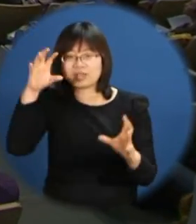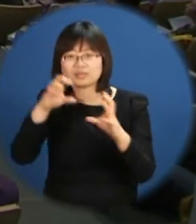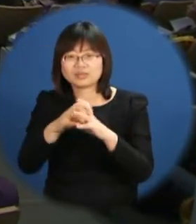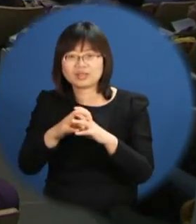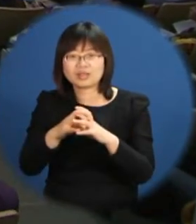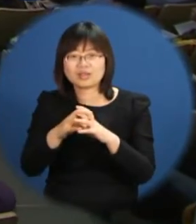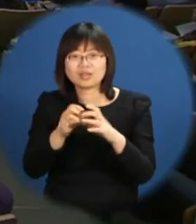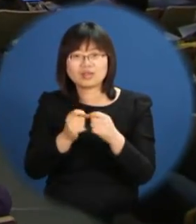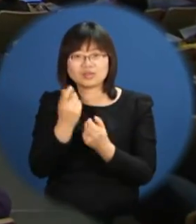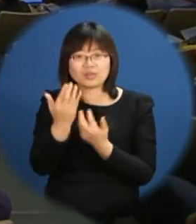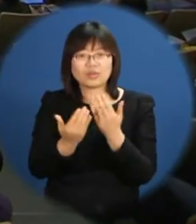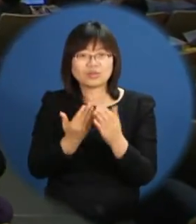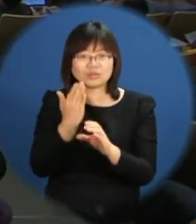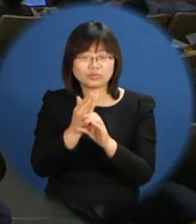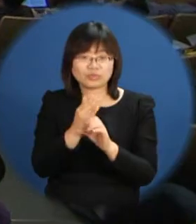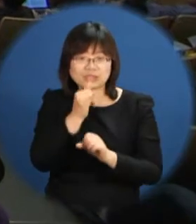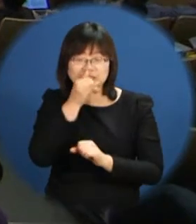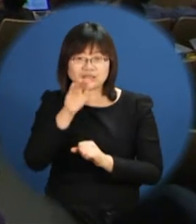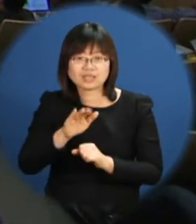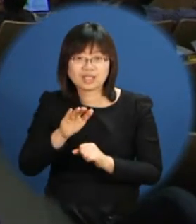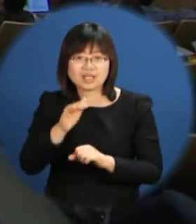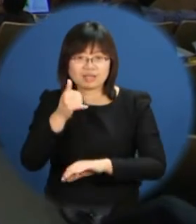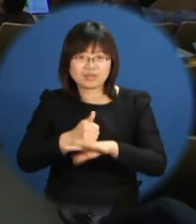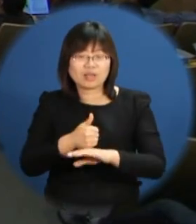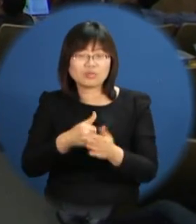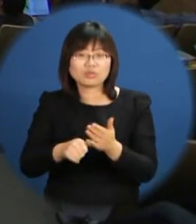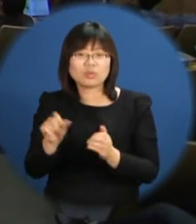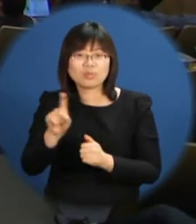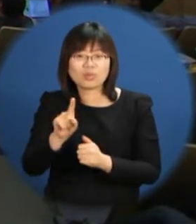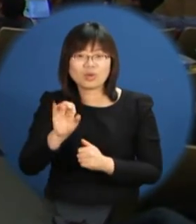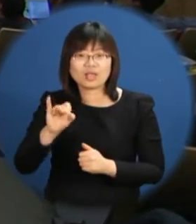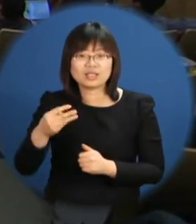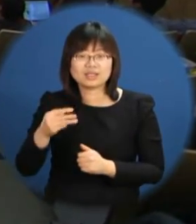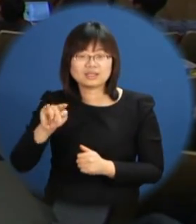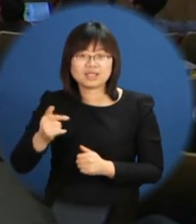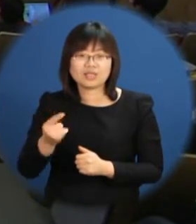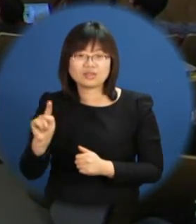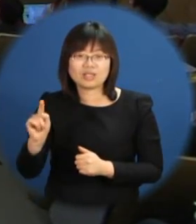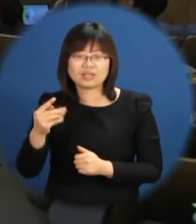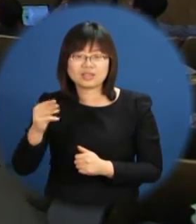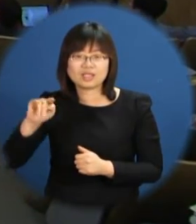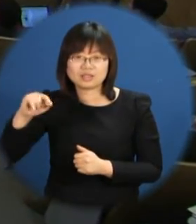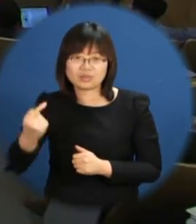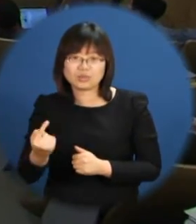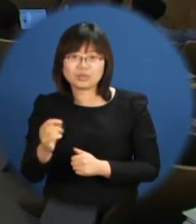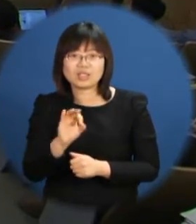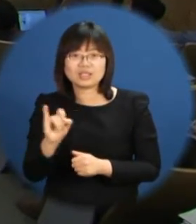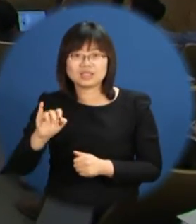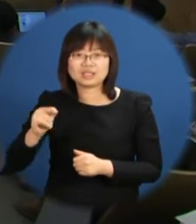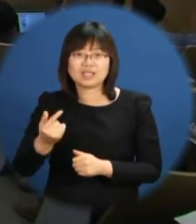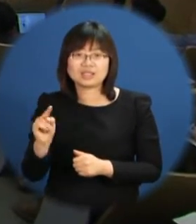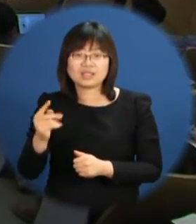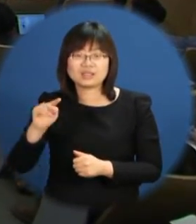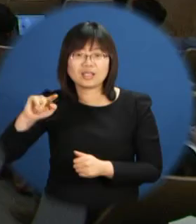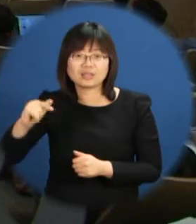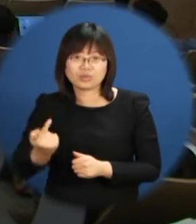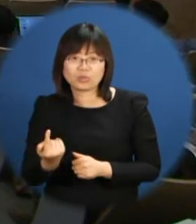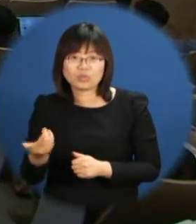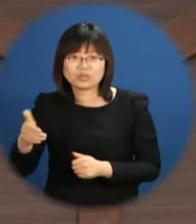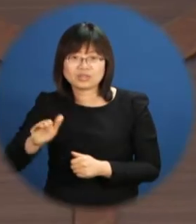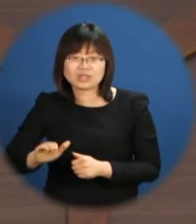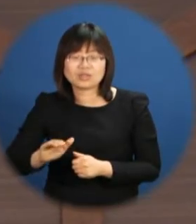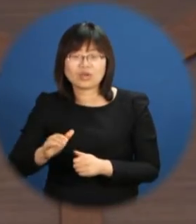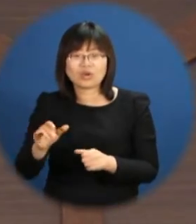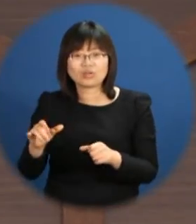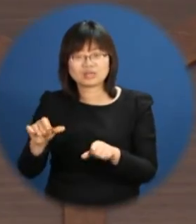한데 그 사물이 뭡니까 일산화탄소 나 이사 나타나는데 그것도 가수란 말이에요 그러면